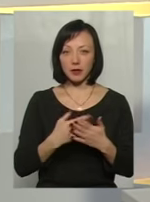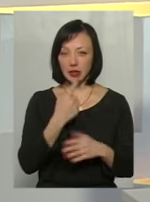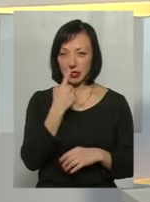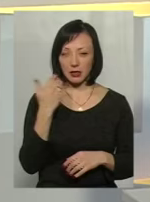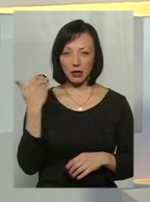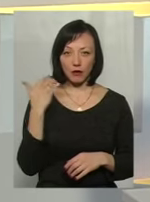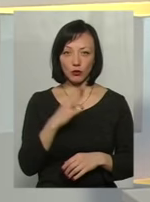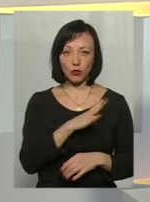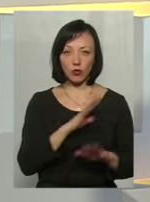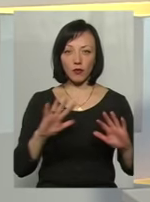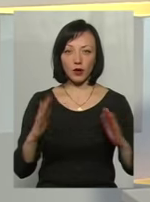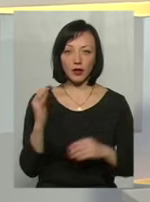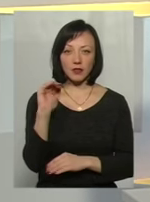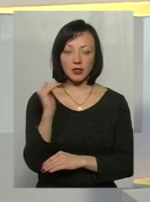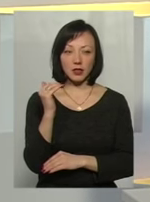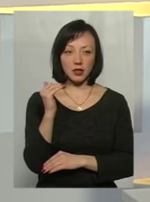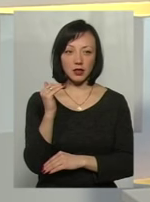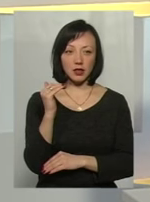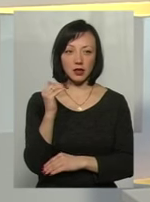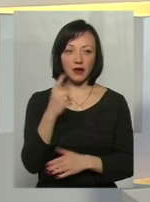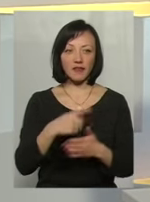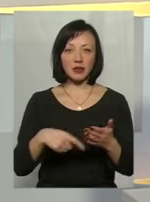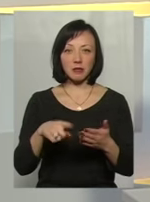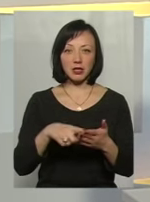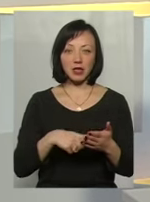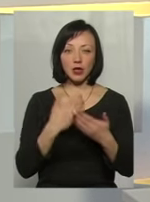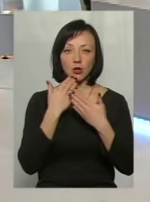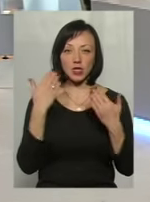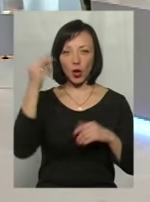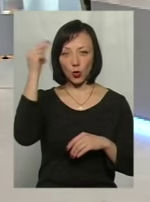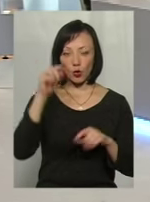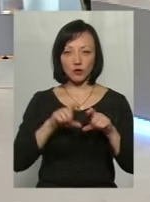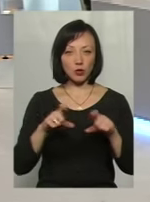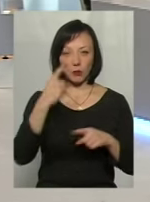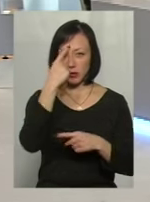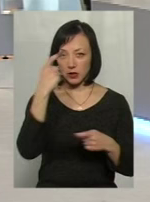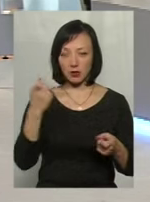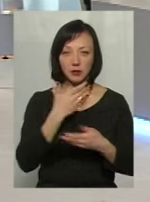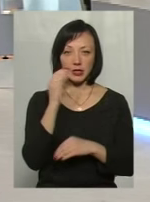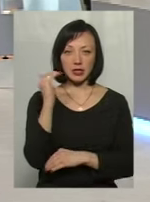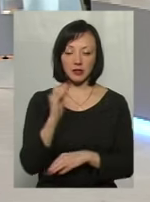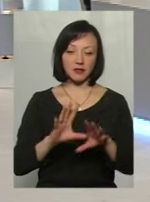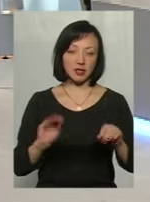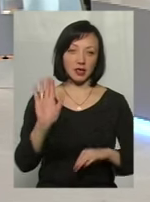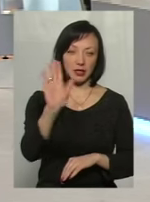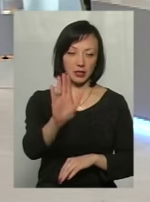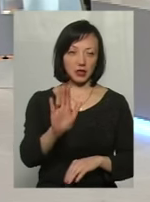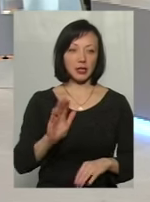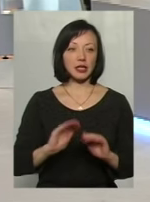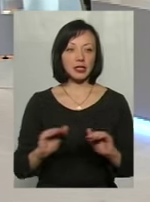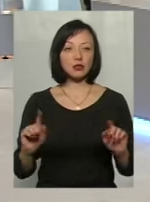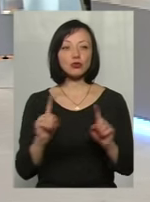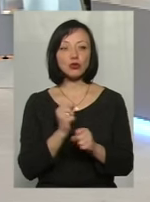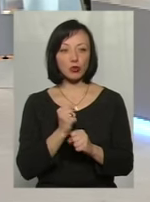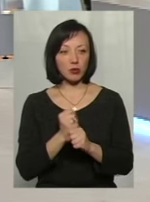нещодавно був випадок, коли в дитини відмінили останній урок у школі. Ніхто про це не попереджає. Дитині сказали, все, можете йти. Діти що